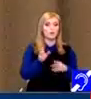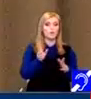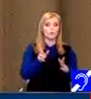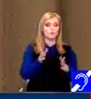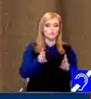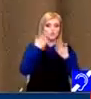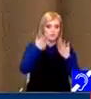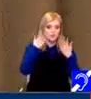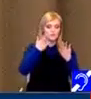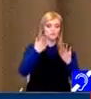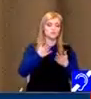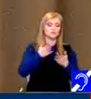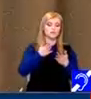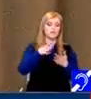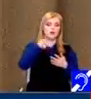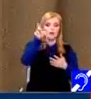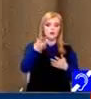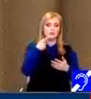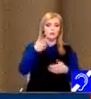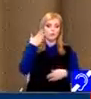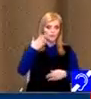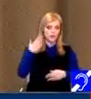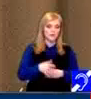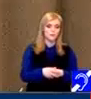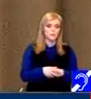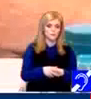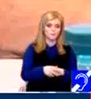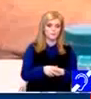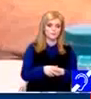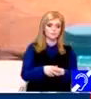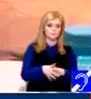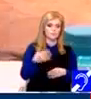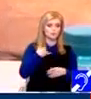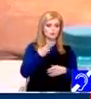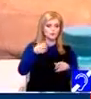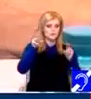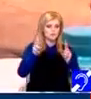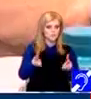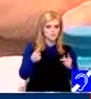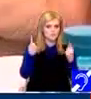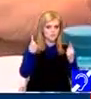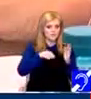autohton, adică cele, mai ales după modificările la cod, care prevăd un anumit,